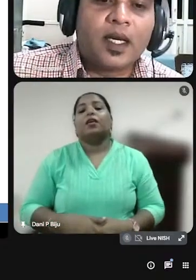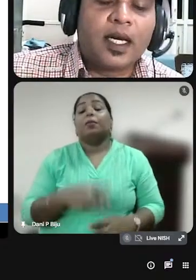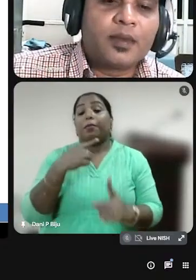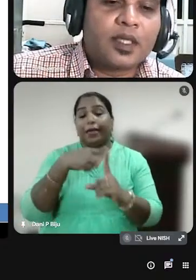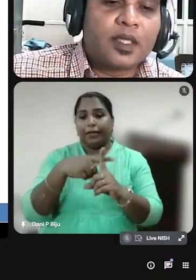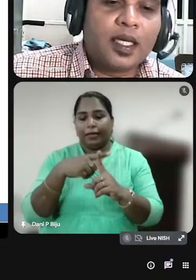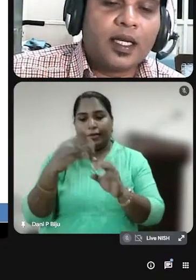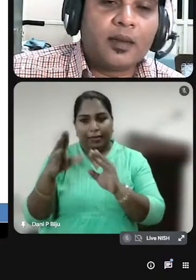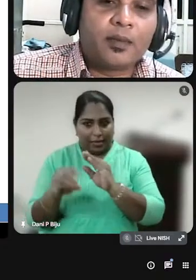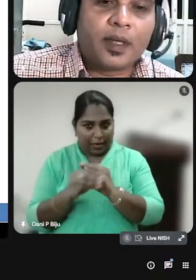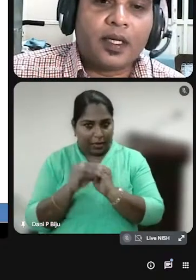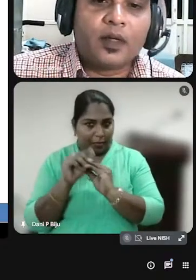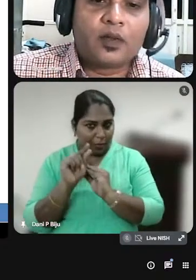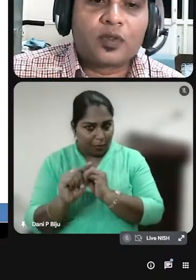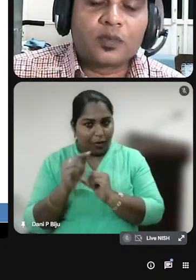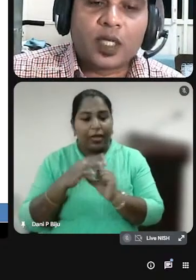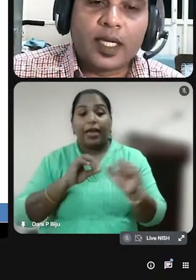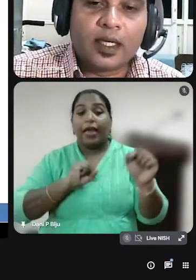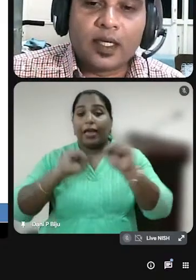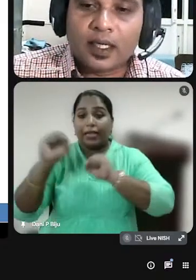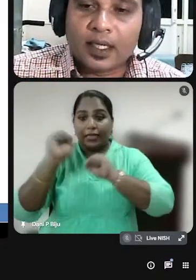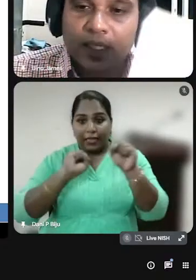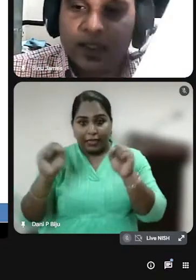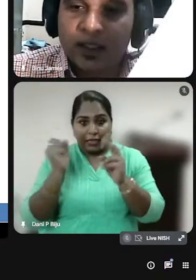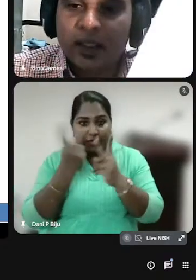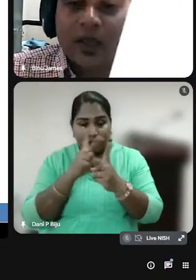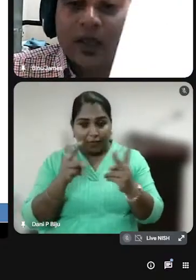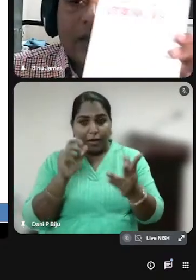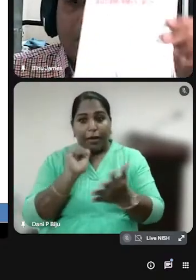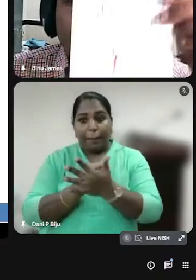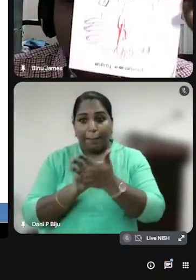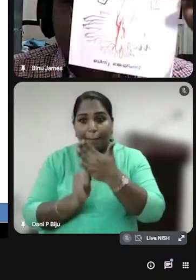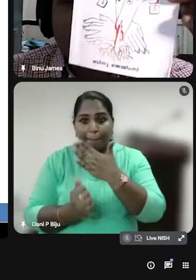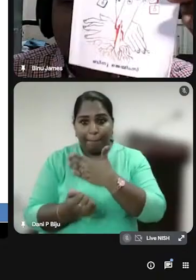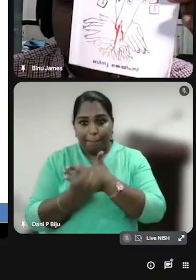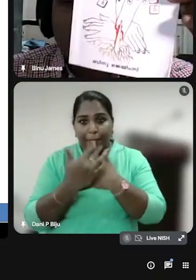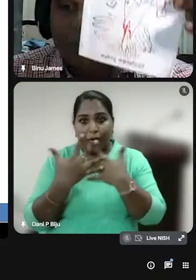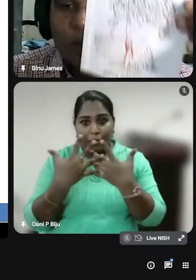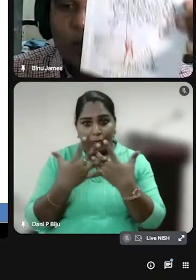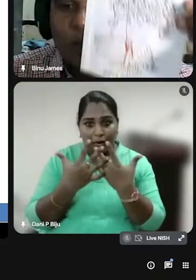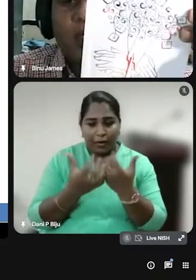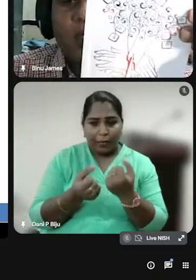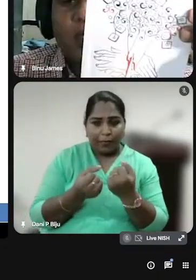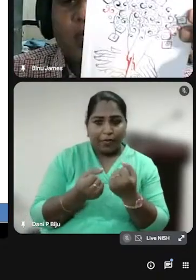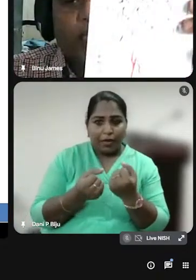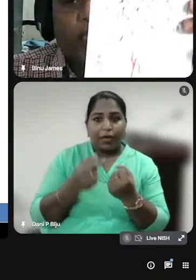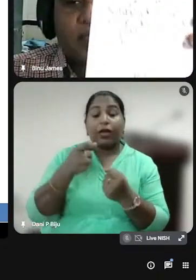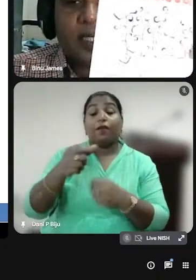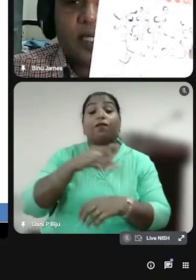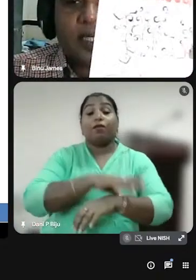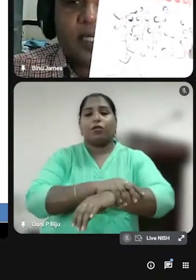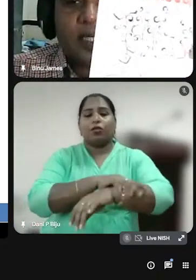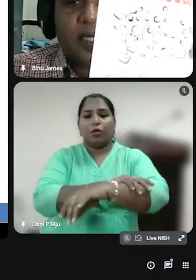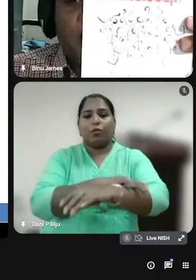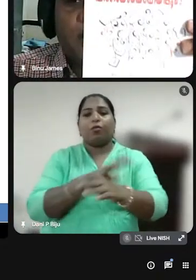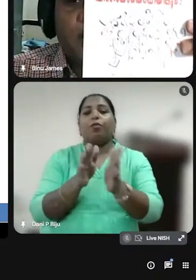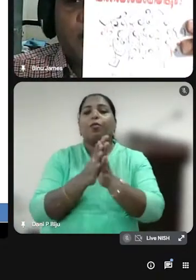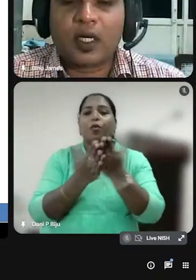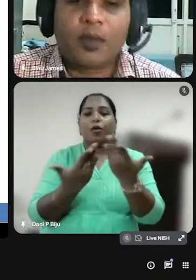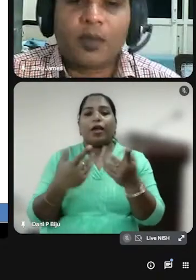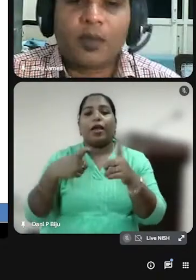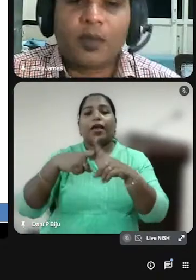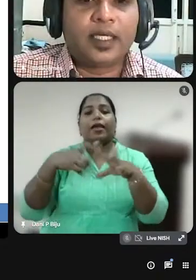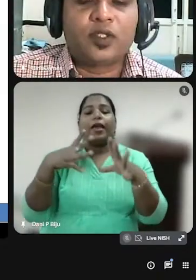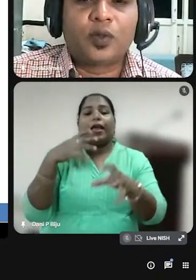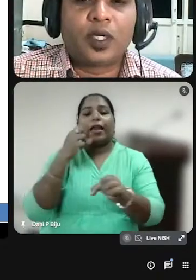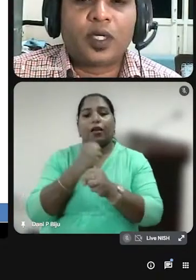ഈ വ്യായാമത്തിന്റെ എല്ലാ പ്രിന്റ് ഔട്ട്സും കാര്യങ്ങളും കിട്ടാനായിട്ട് ഫിസിയോതെറാപ്പിയുടെ ഒരു ബുക്കുണ്ട്. കേരള സർക്കാർ ഇറക്കിയിരിക്കുന്ന ഒരു